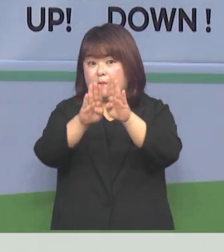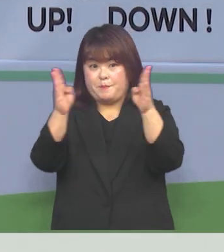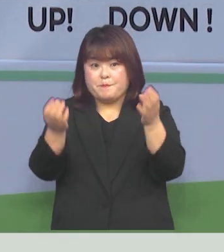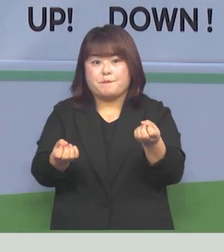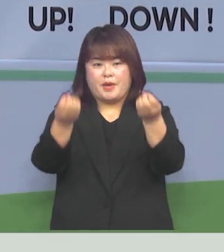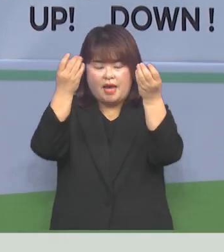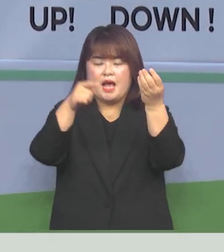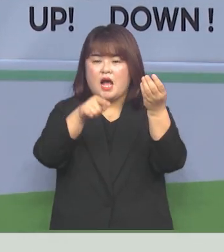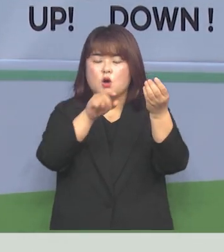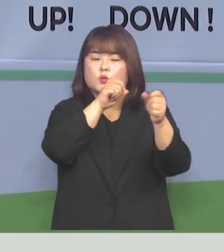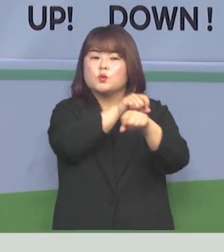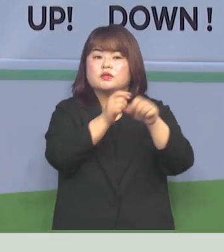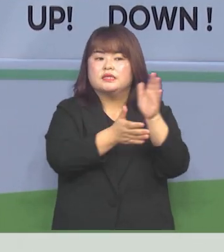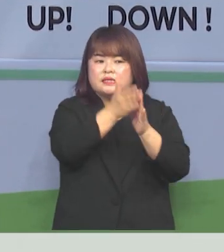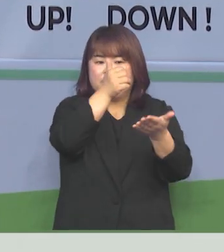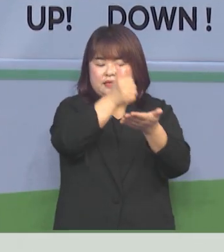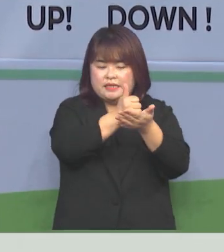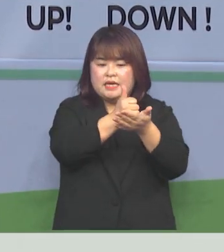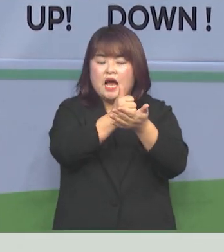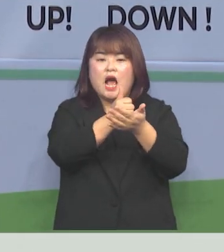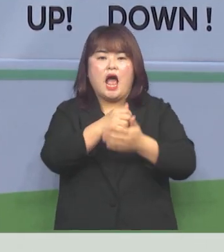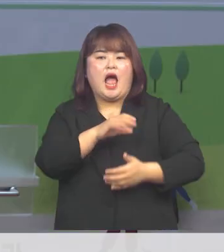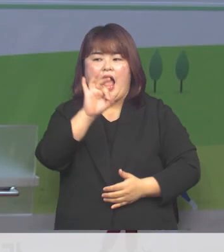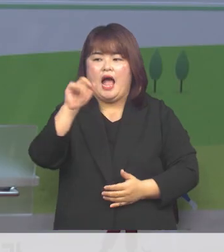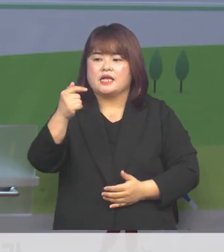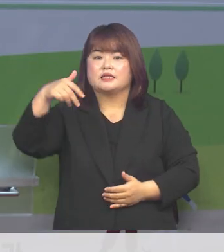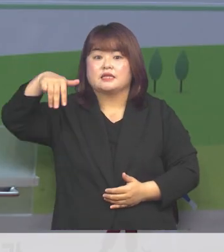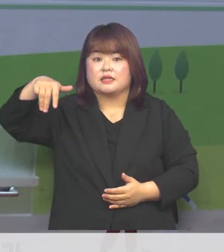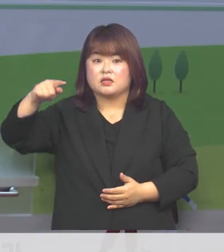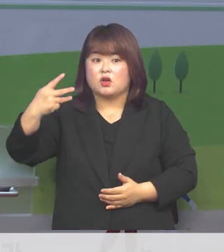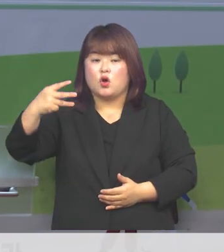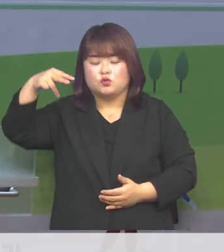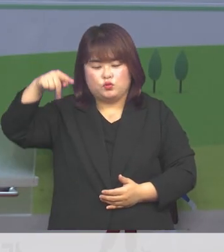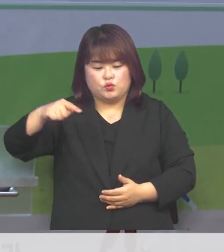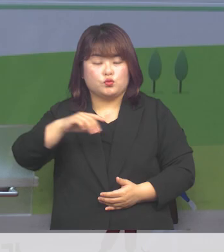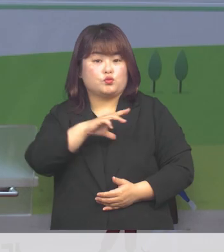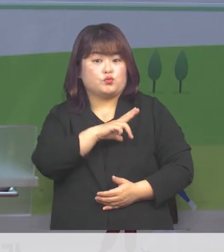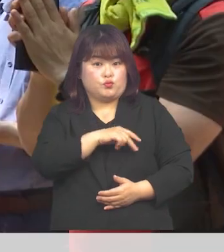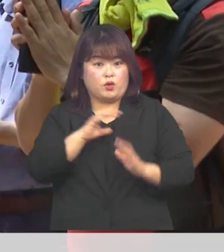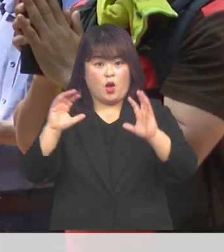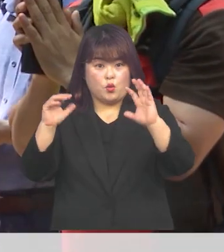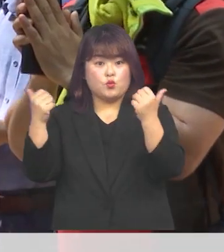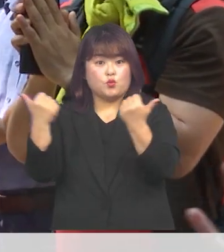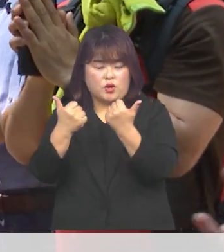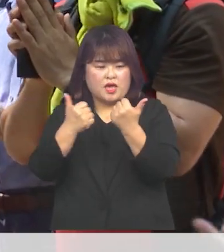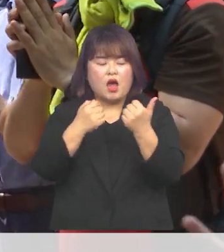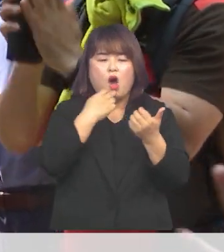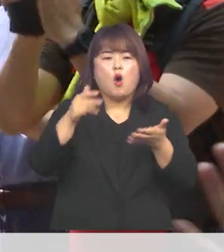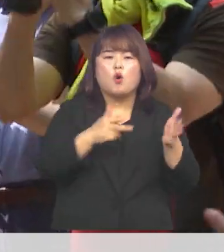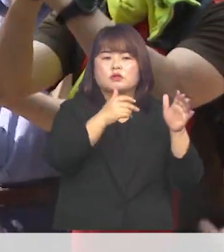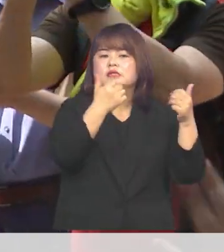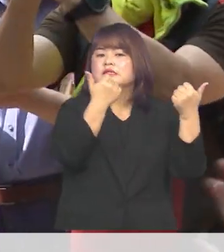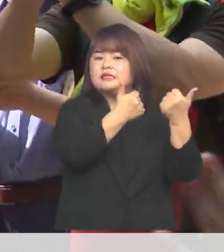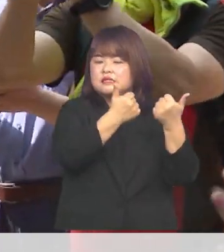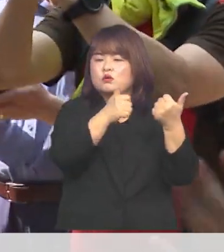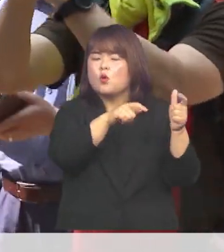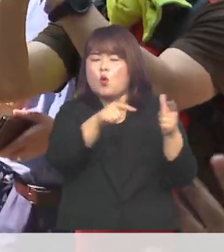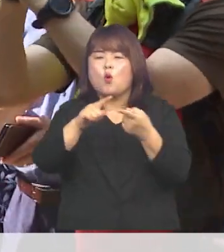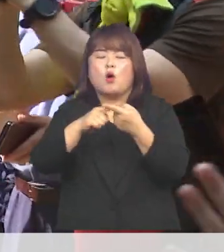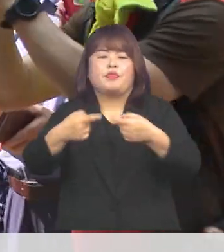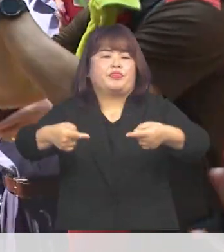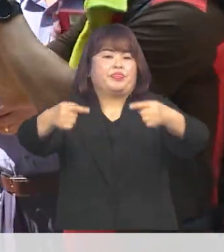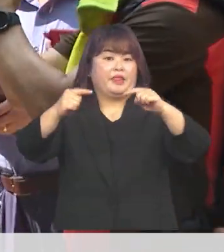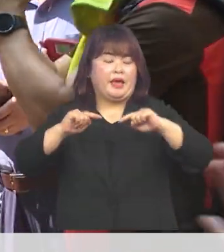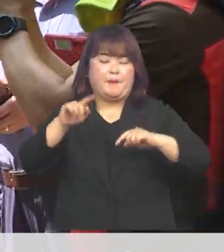열었습니다. 개장식에는 이상일 용인특례시장, 안철수 국회의원, 용인특례시의회 의원, 경기도 의회 의원